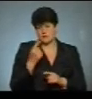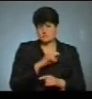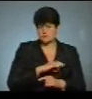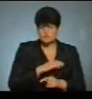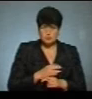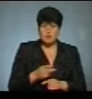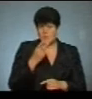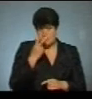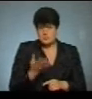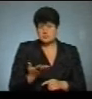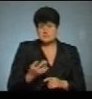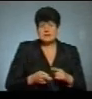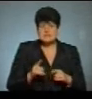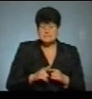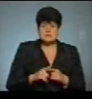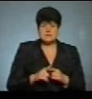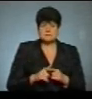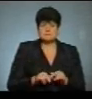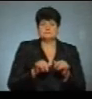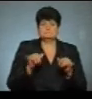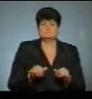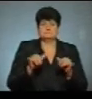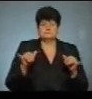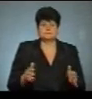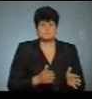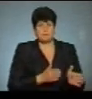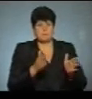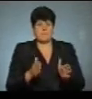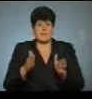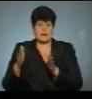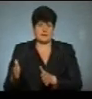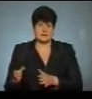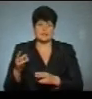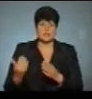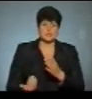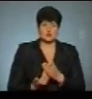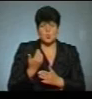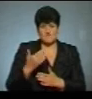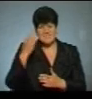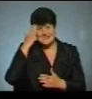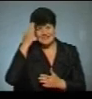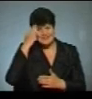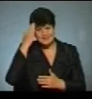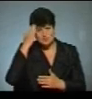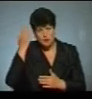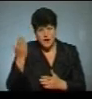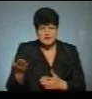Тобто бачите, оцей прорив і перехід на нові інтелектуальні